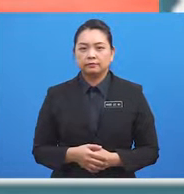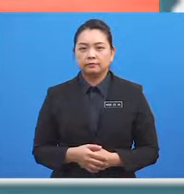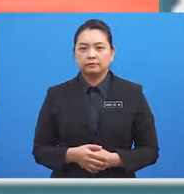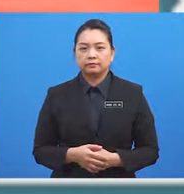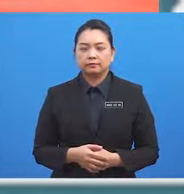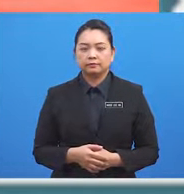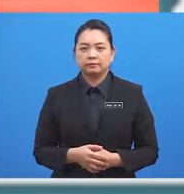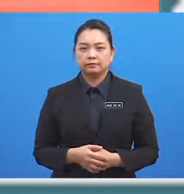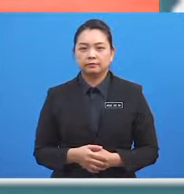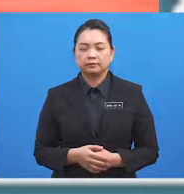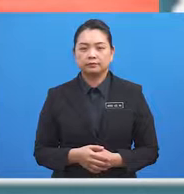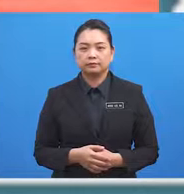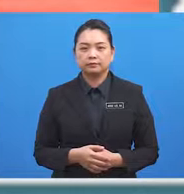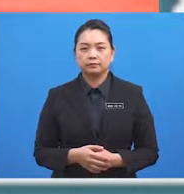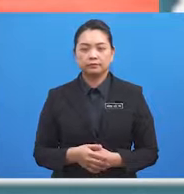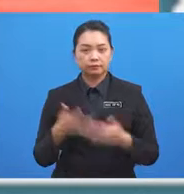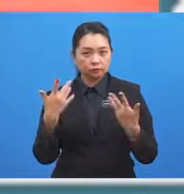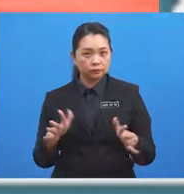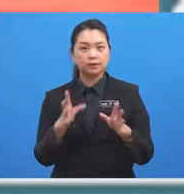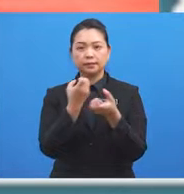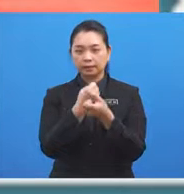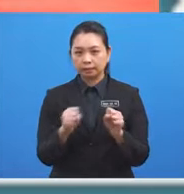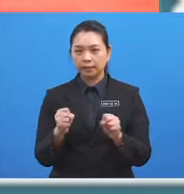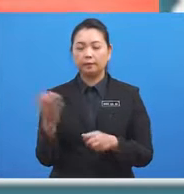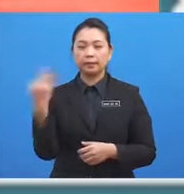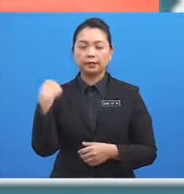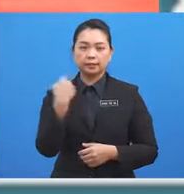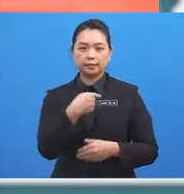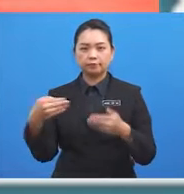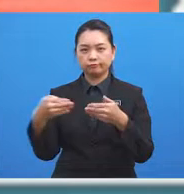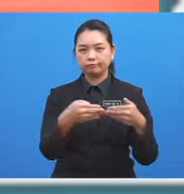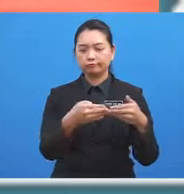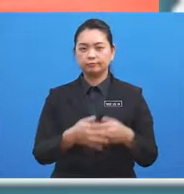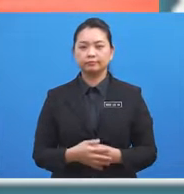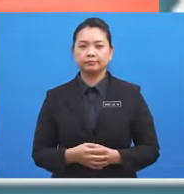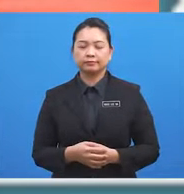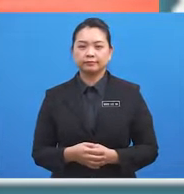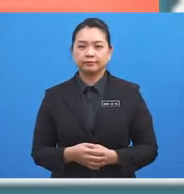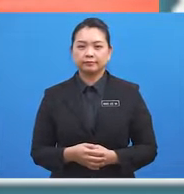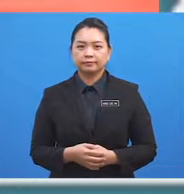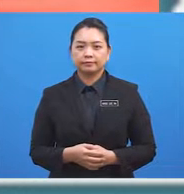berikut. Adakah kamu sudah bersedia? Mari kita teruskan.